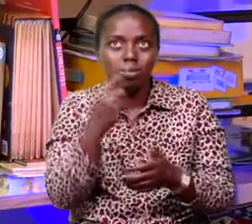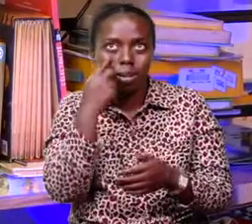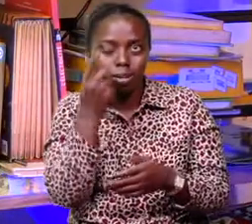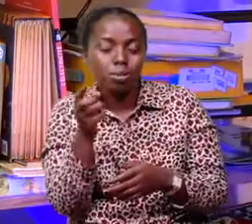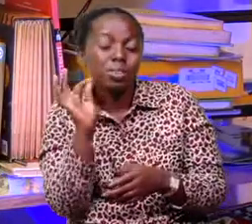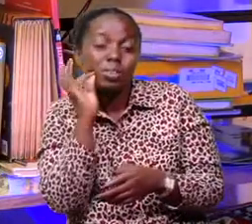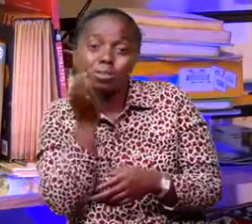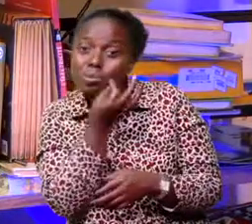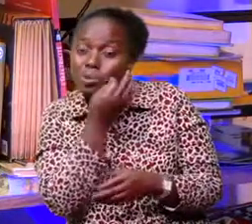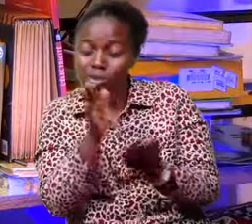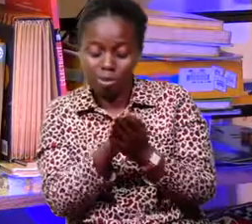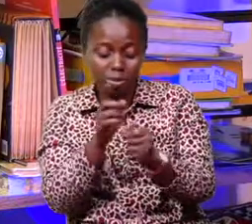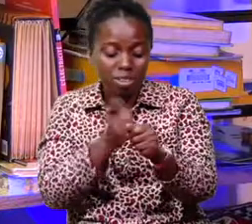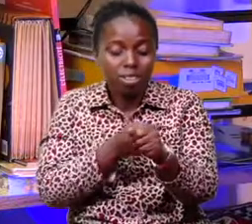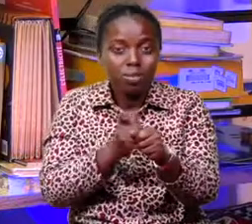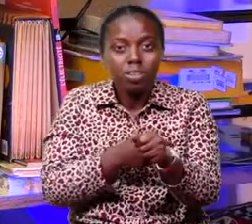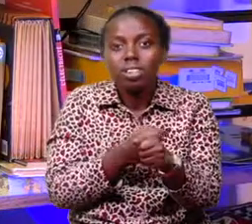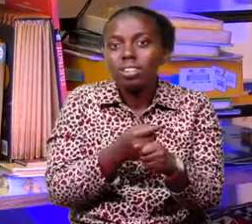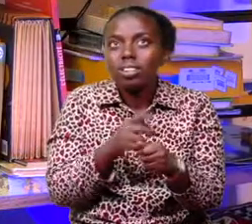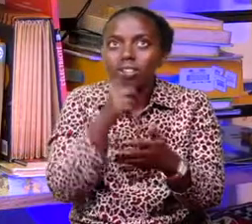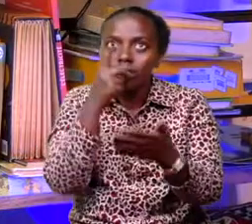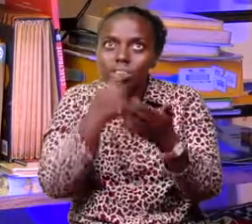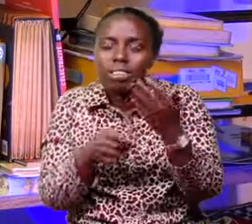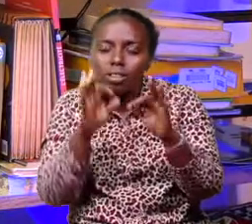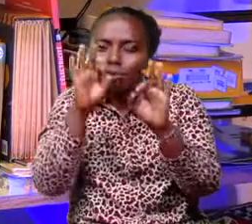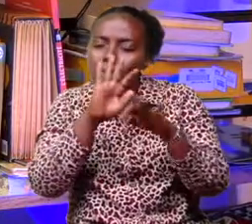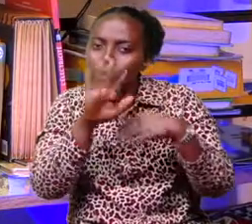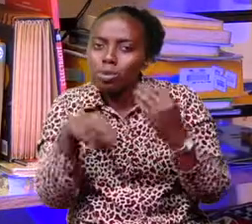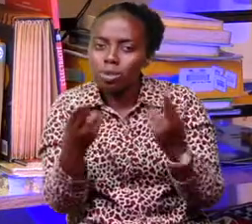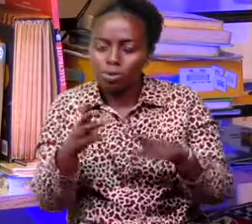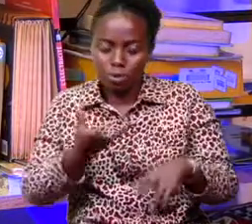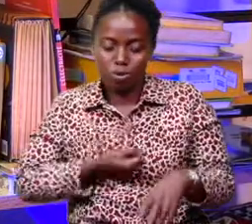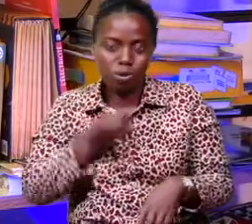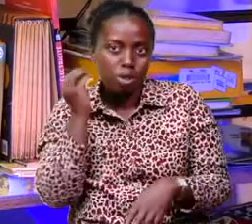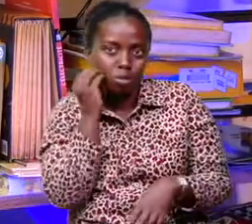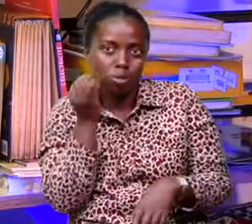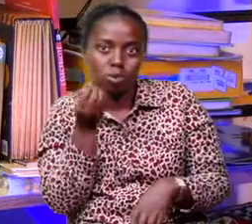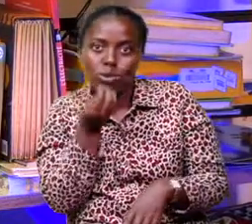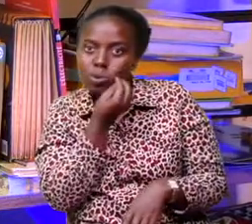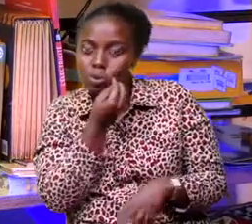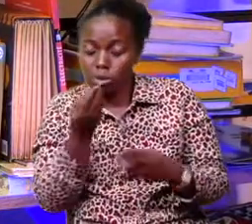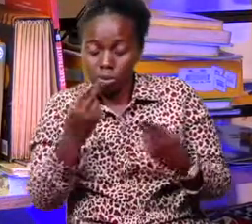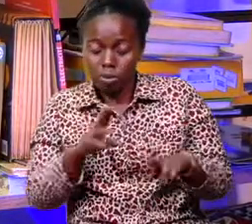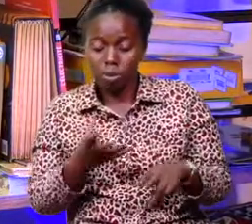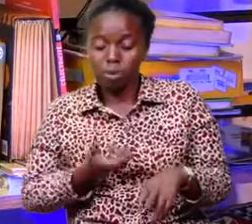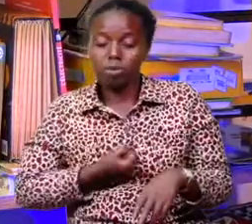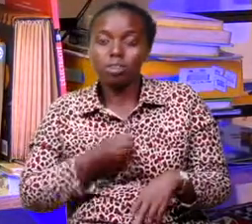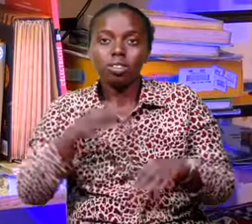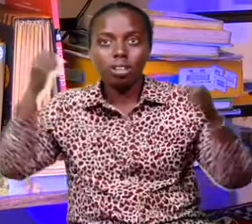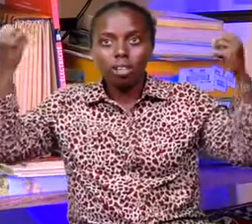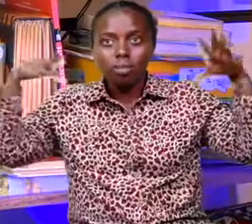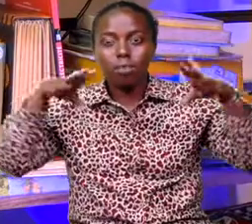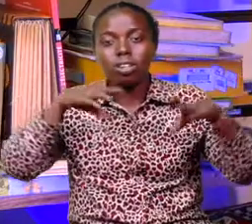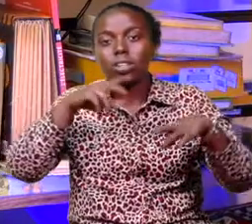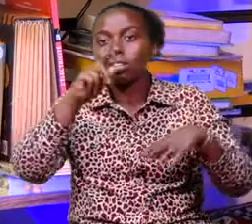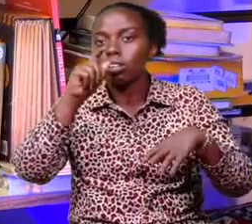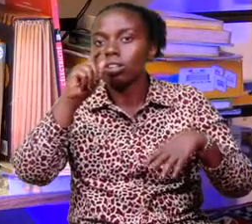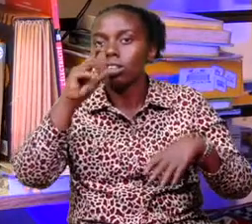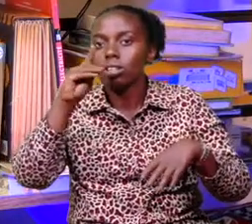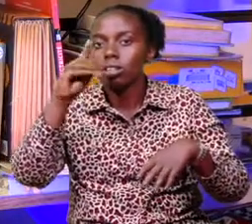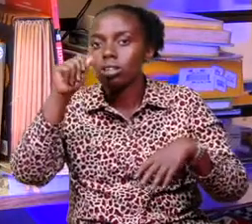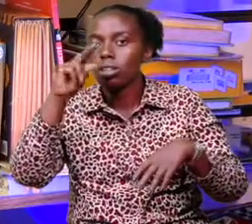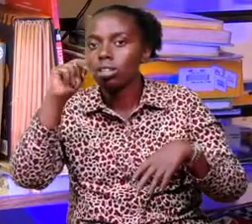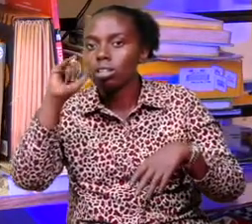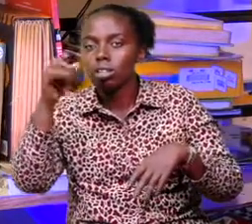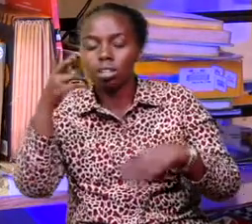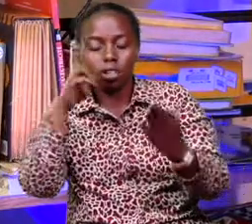bifite amashanyarazi. Tonto Dani mwabonye ibyo yakoze twasomye agakuru umukecuru n'imbuto ze. Mwabonye ko ziriya mbuto zamanje gucika